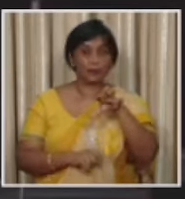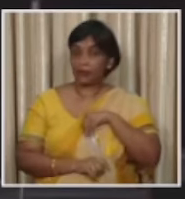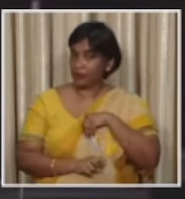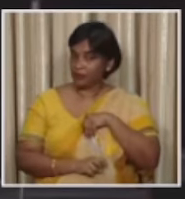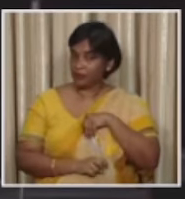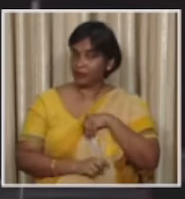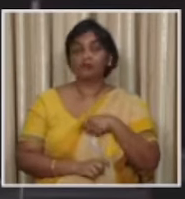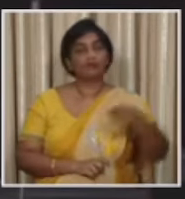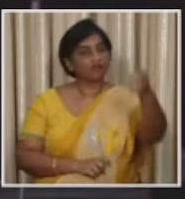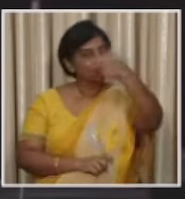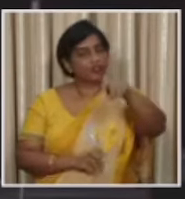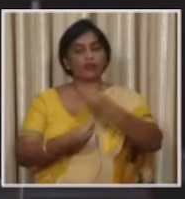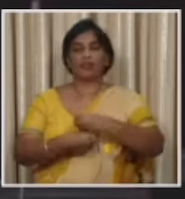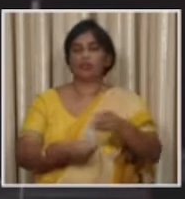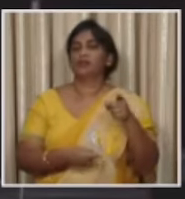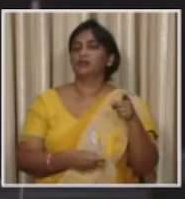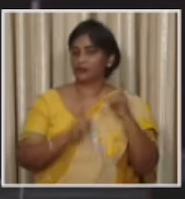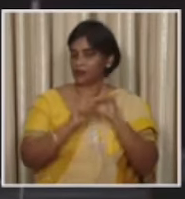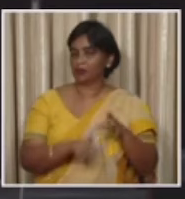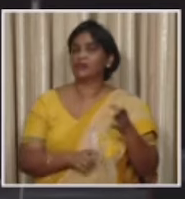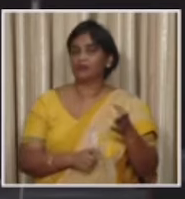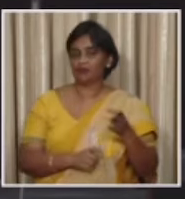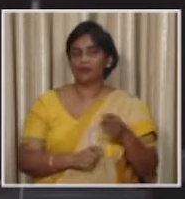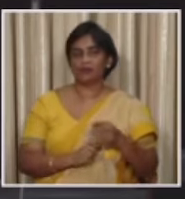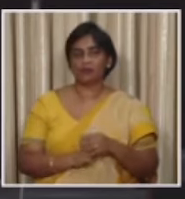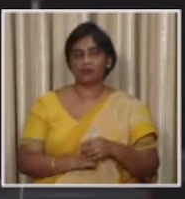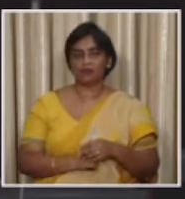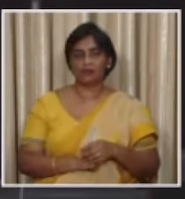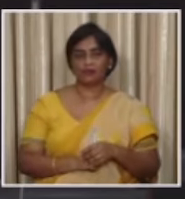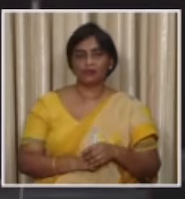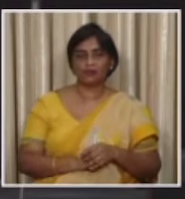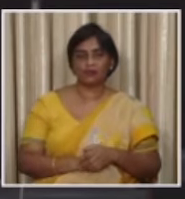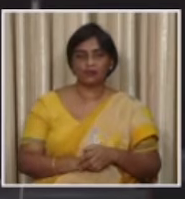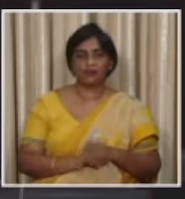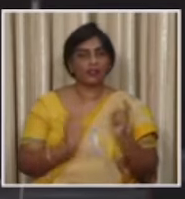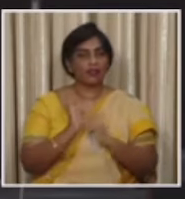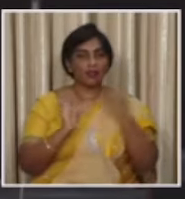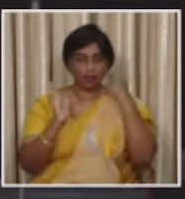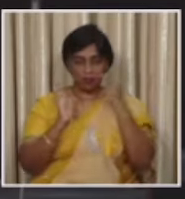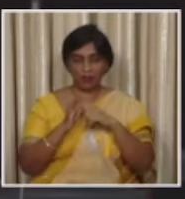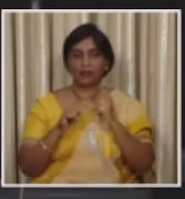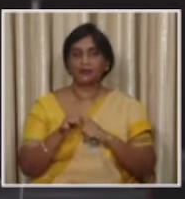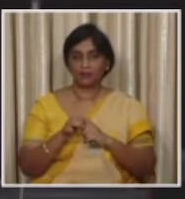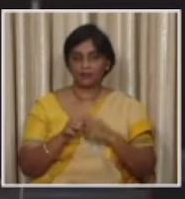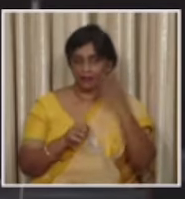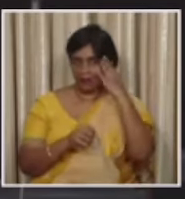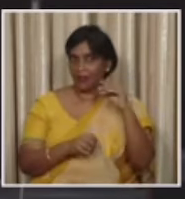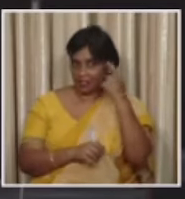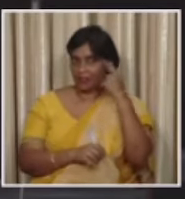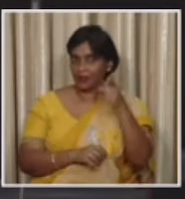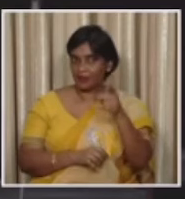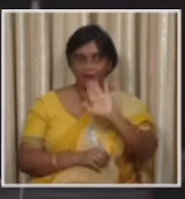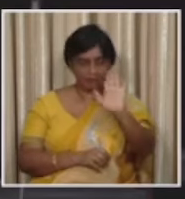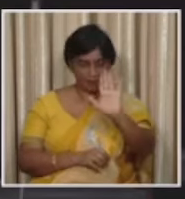පිළිගත්තොත් ඔබතුමාලටත් දැන් වෙලා තියෙන්නේ ඒක තමයි. දැන් මම ඔබතුමා මගේ ප්‍රශ්නයක් ඇහුව ණය පිළිබඳ. ඔබතුමා හිතුවා මම අමතක කරයි කියලා නේ.